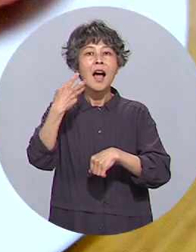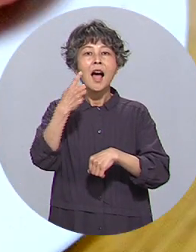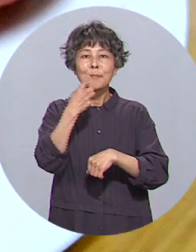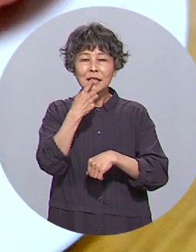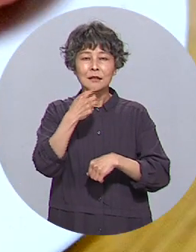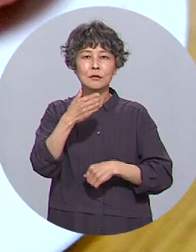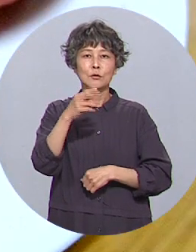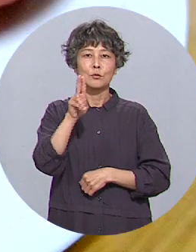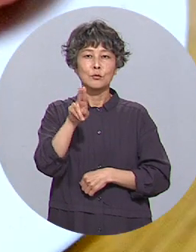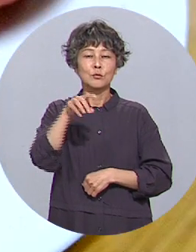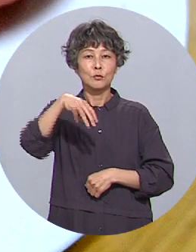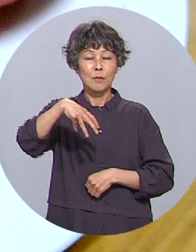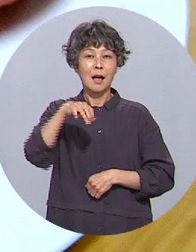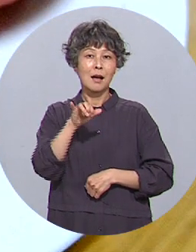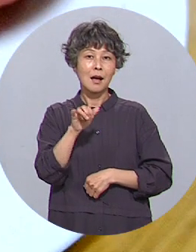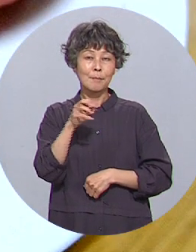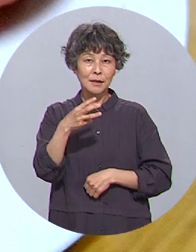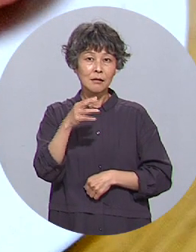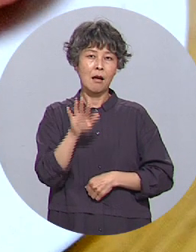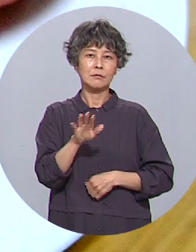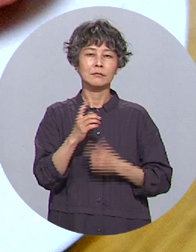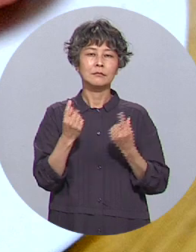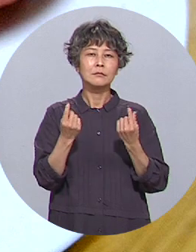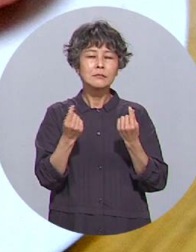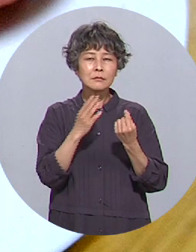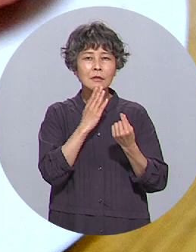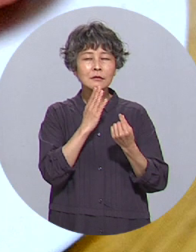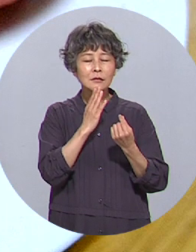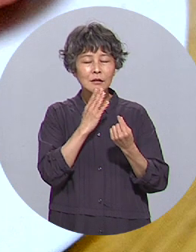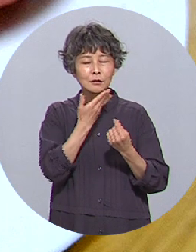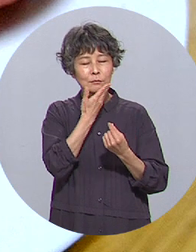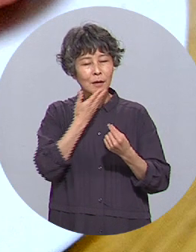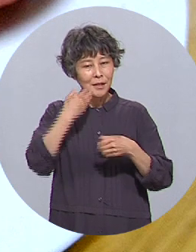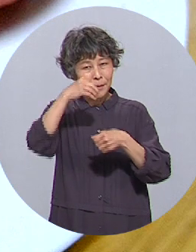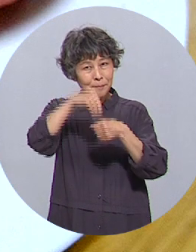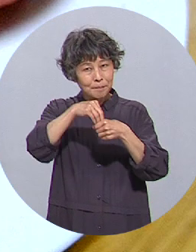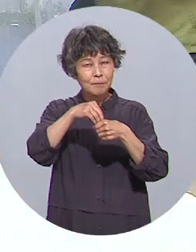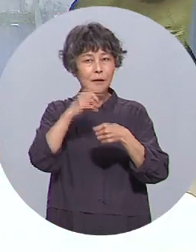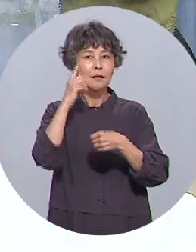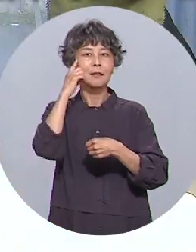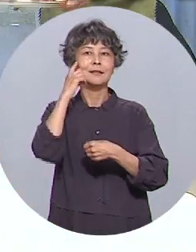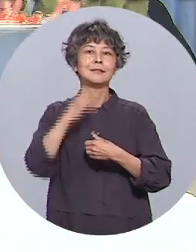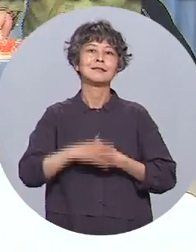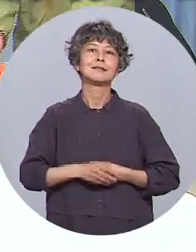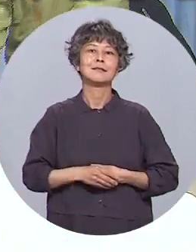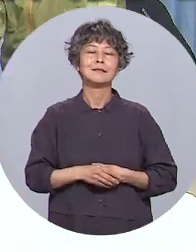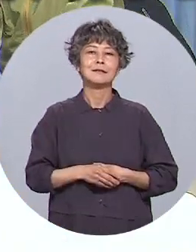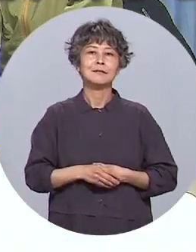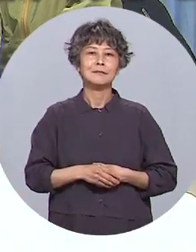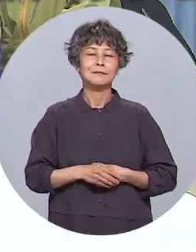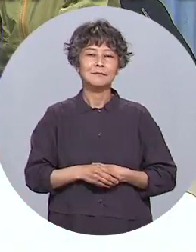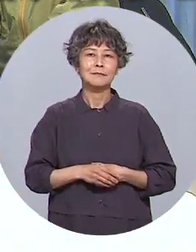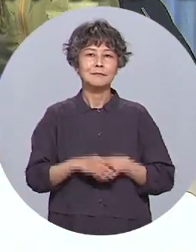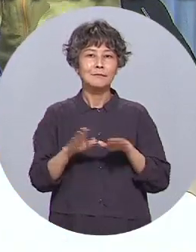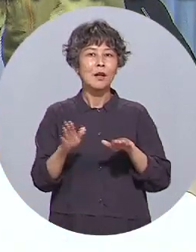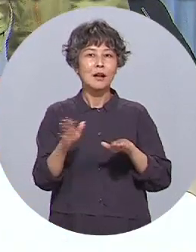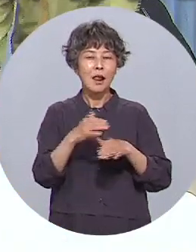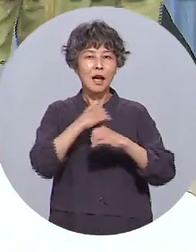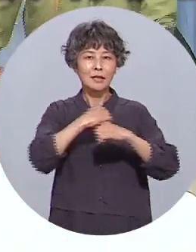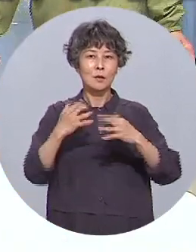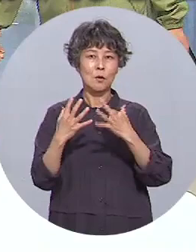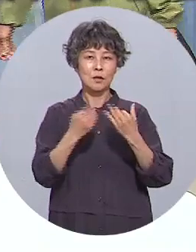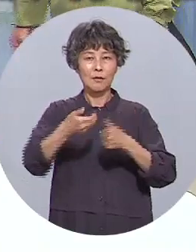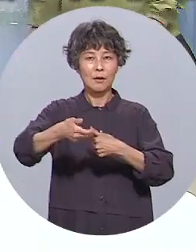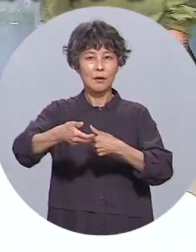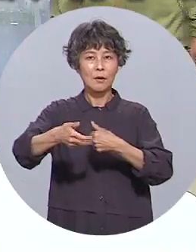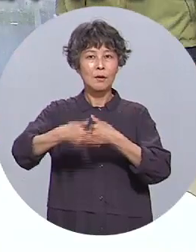旨味か、もう確かにこれギュッと詰まってる感じがします。ここからは広沢さんお